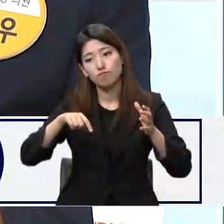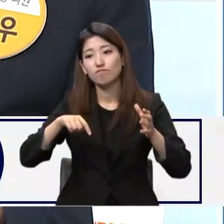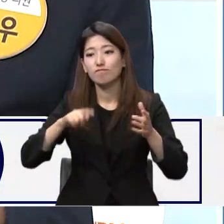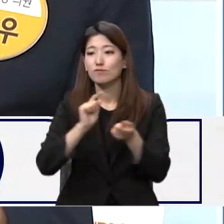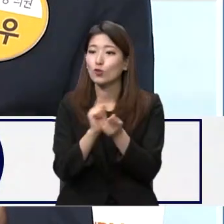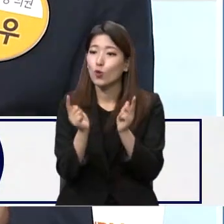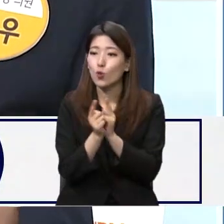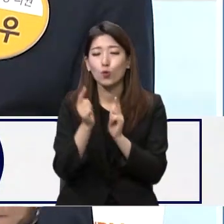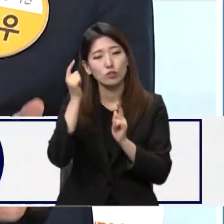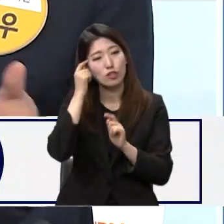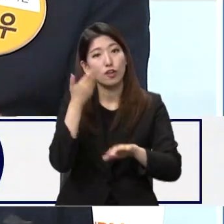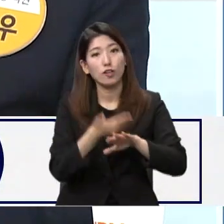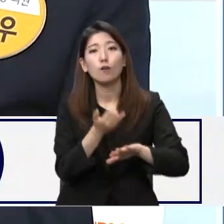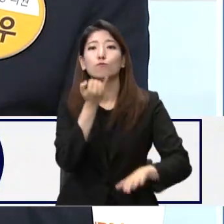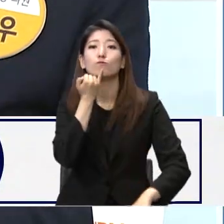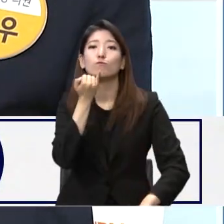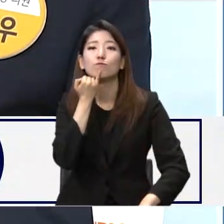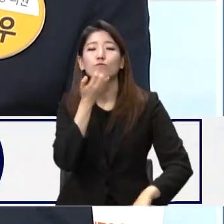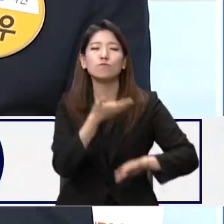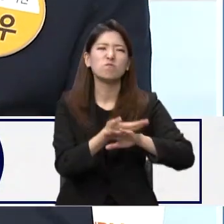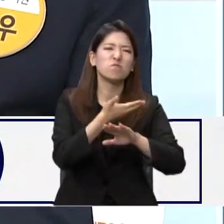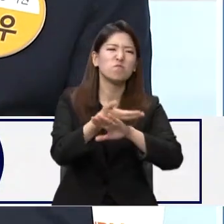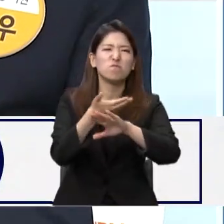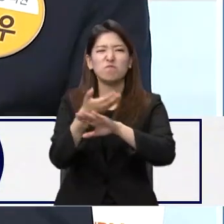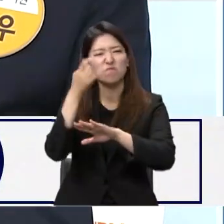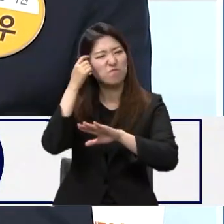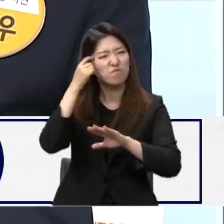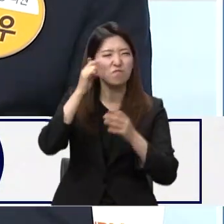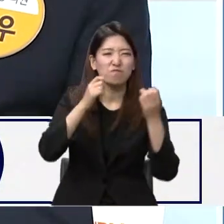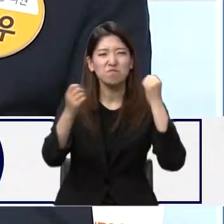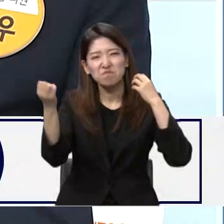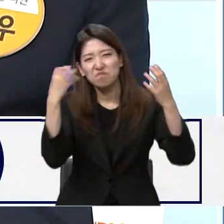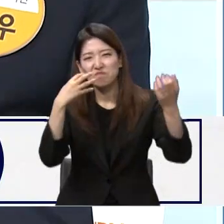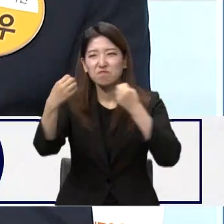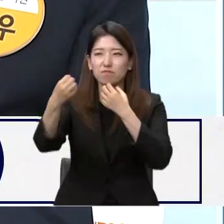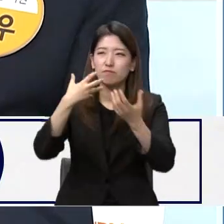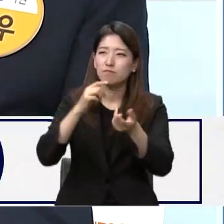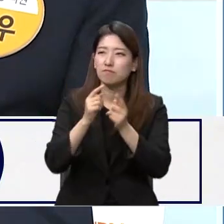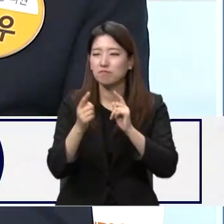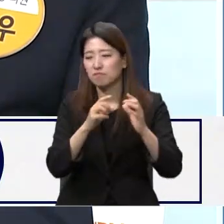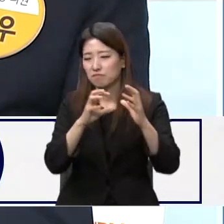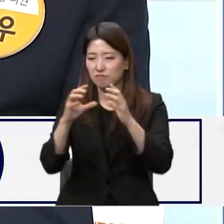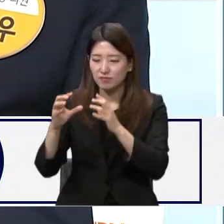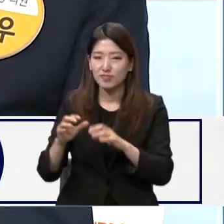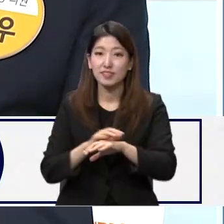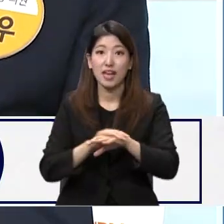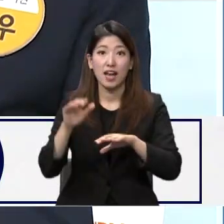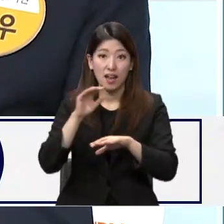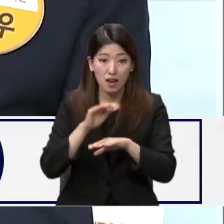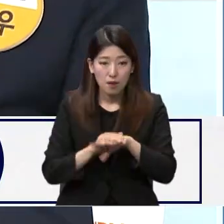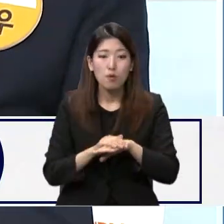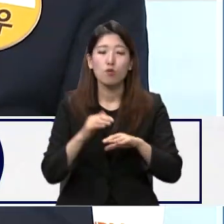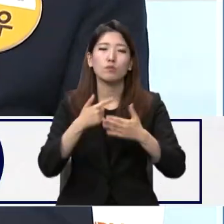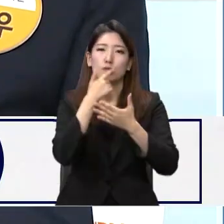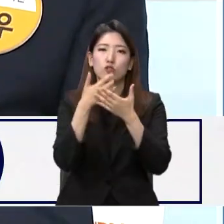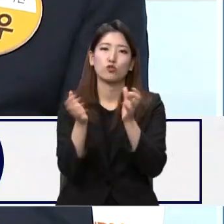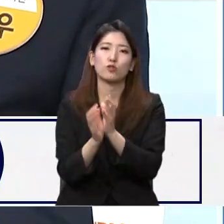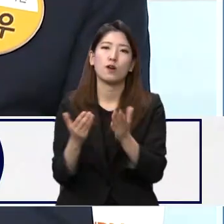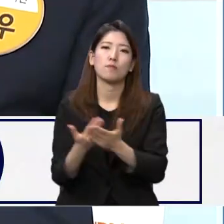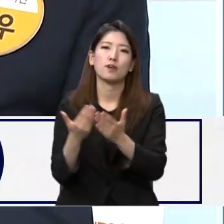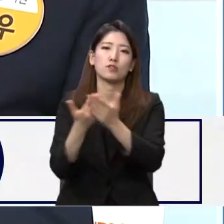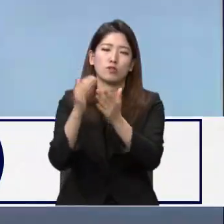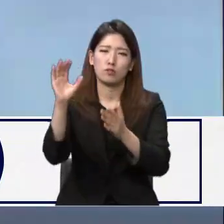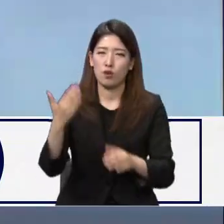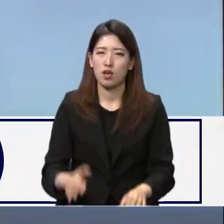표출되고 그 의견이 충돌하는 것들은 오히려 민주당이 발전할 수 있는 계기가 된다고 보는 겁니다 오히려